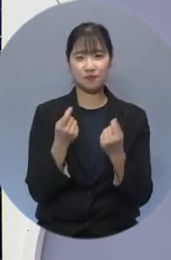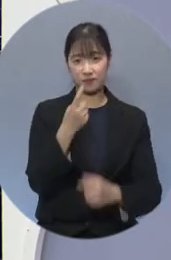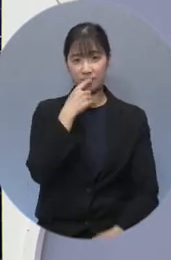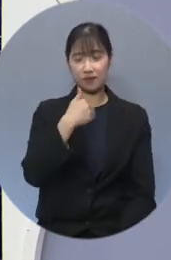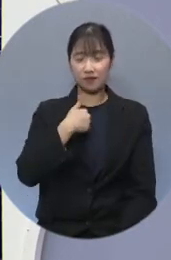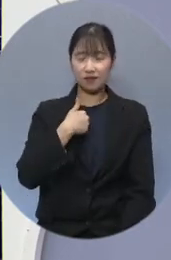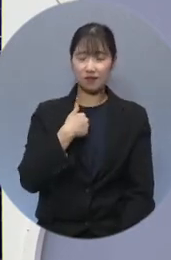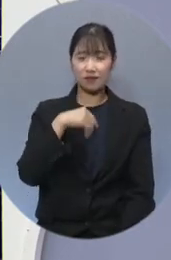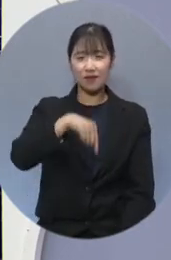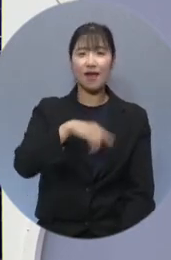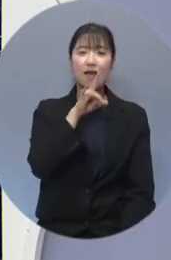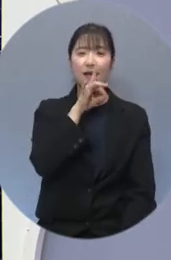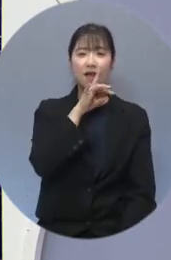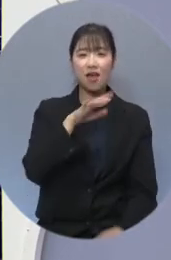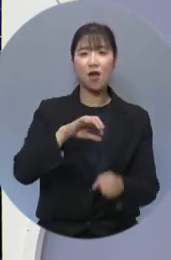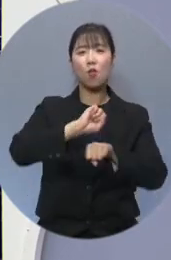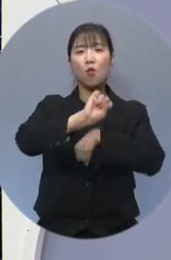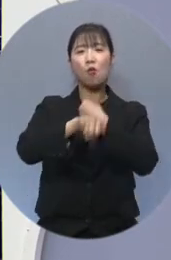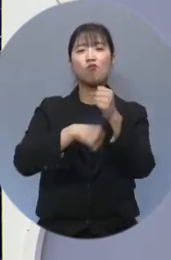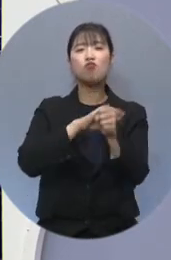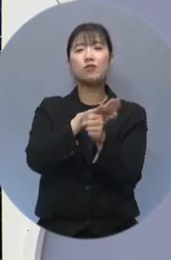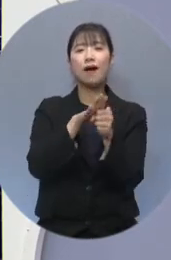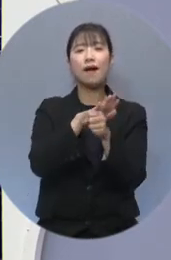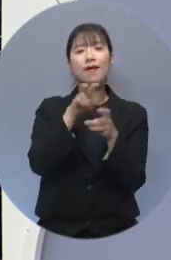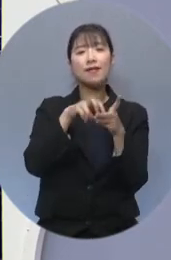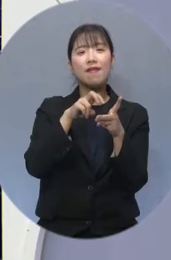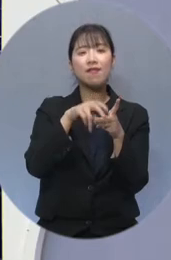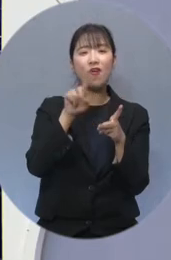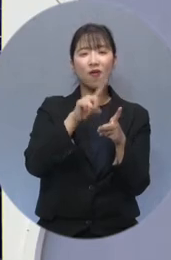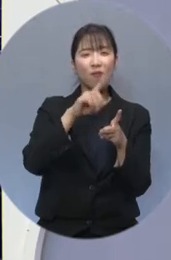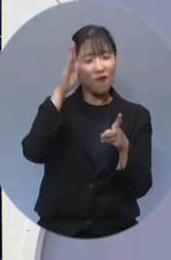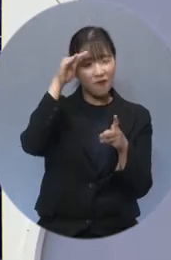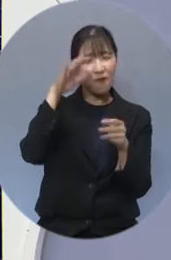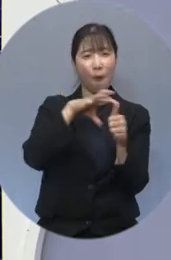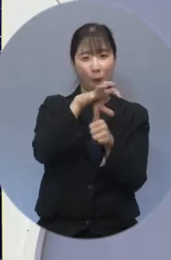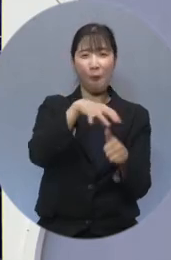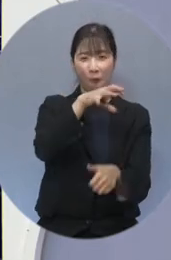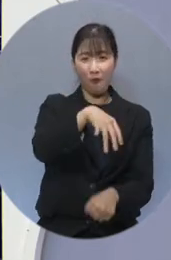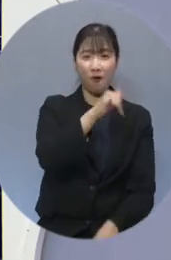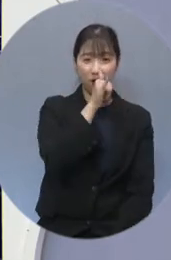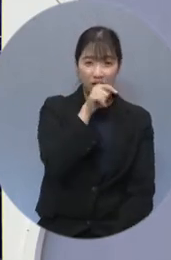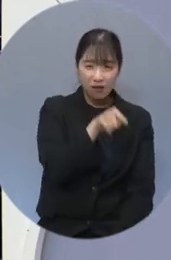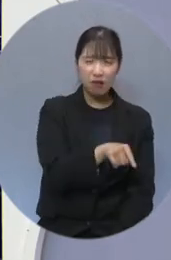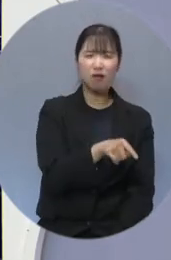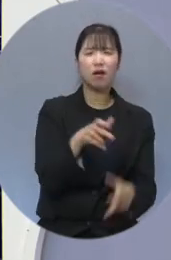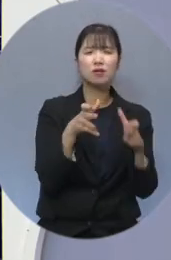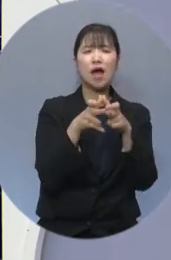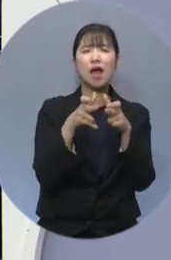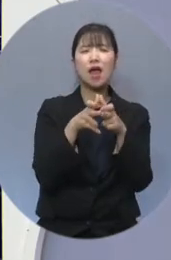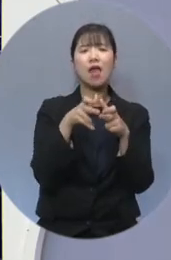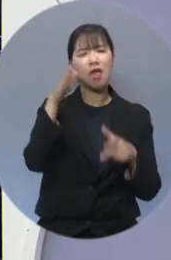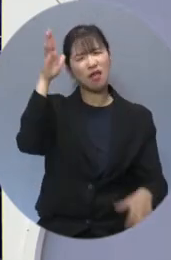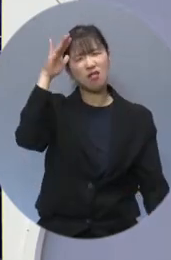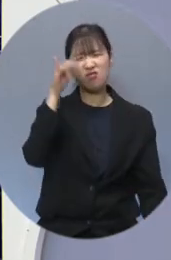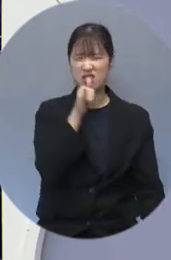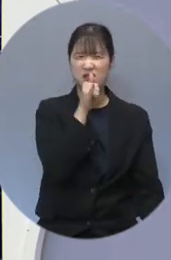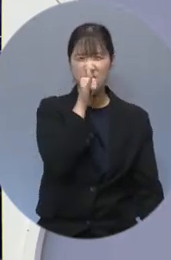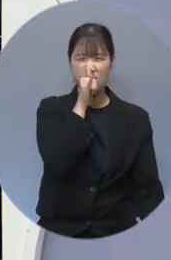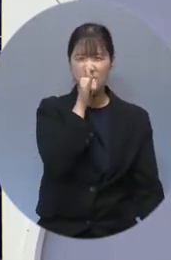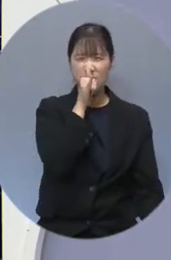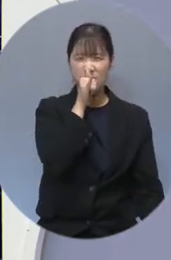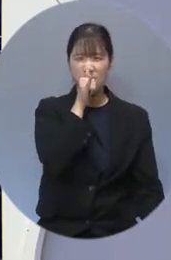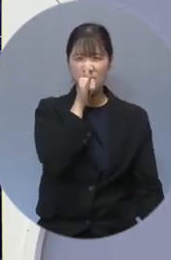저는 이제 우리 강릉에 동물 사랑 센터라고 유기견 보호소가 있는데 거기에 가면 장애견이 들어옵니다.